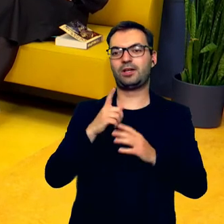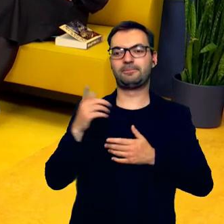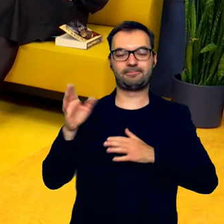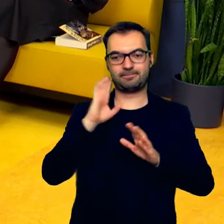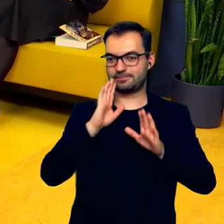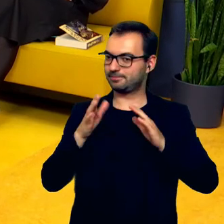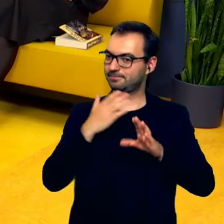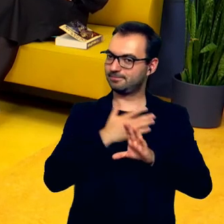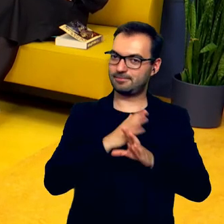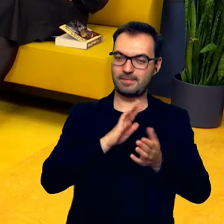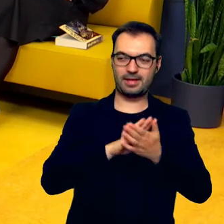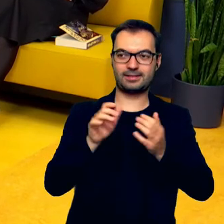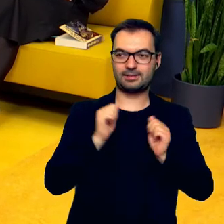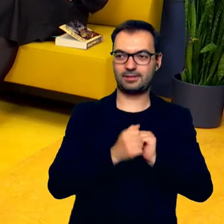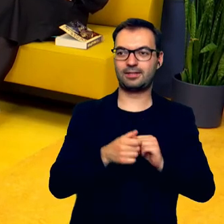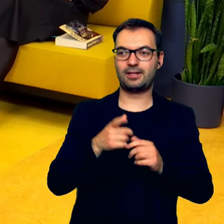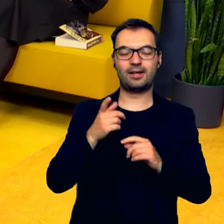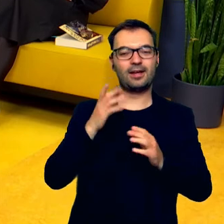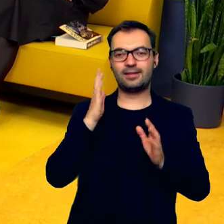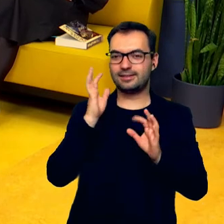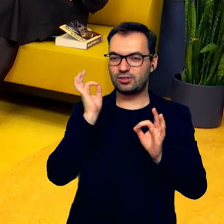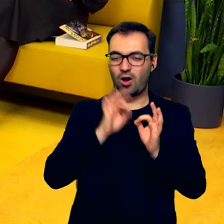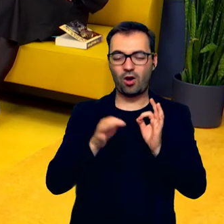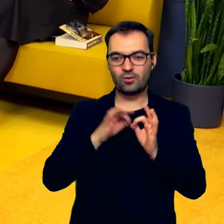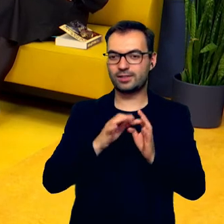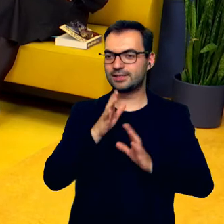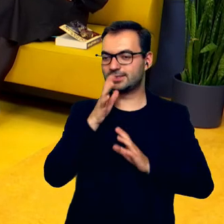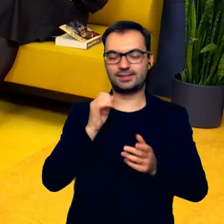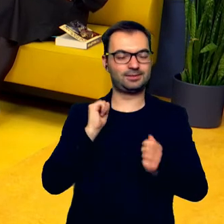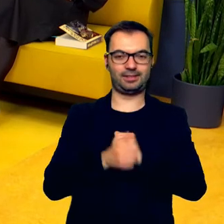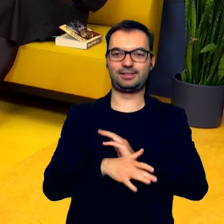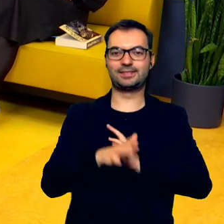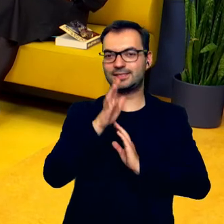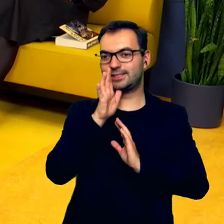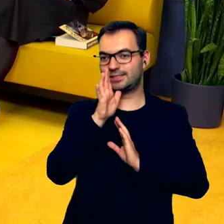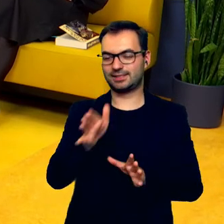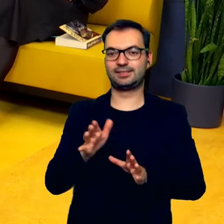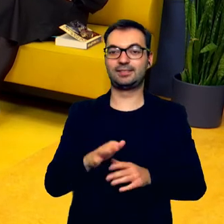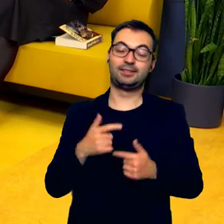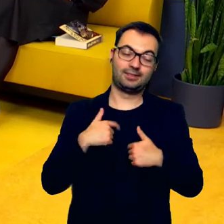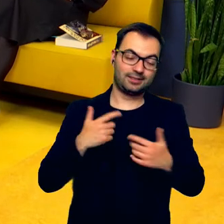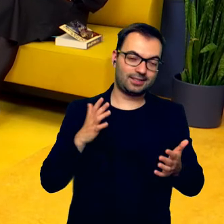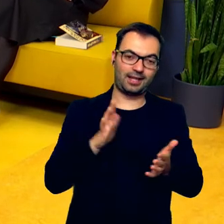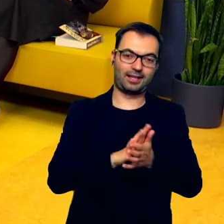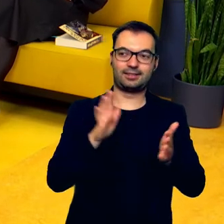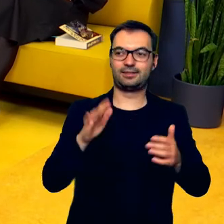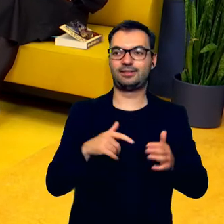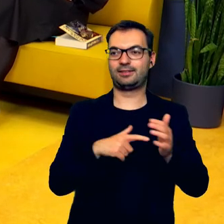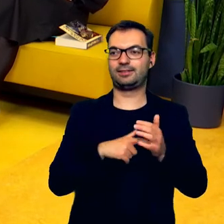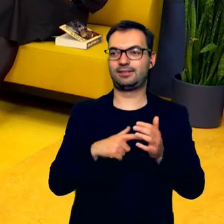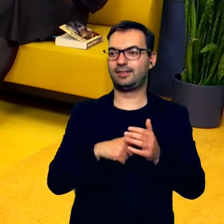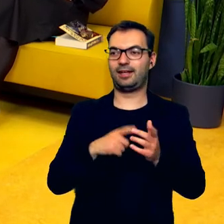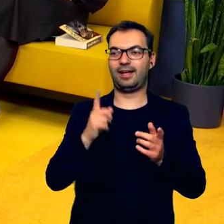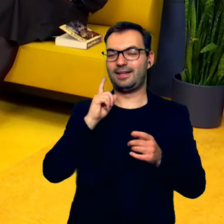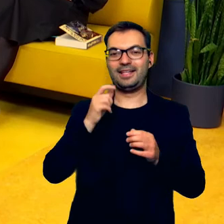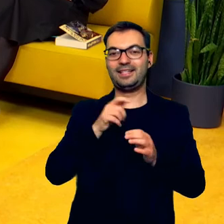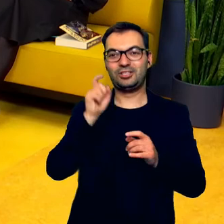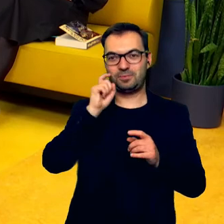idzie utartymi ścieżkami, który jest pedantyczny i nie znosi zmian. Tak jestem, a przecież to jest